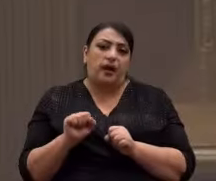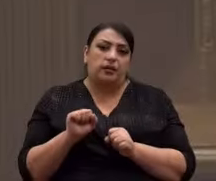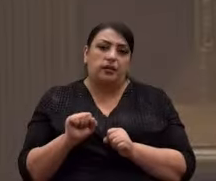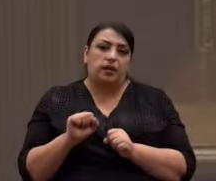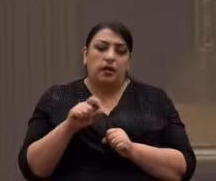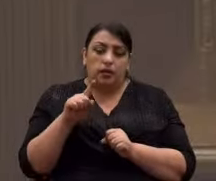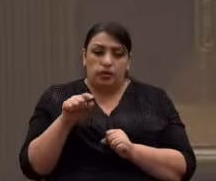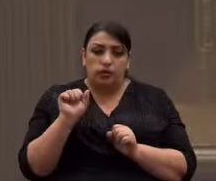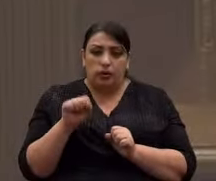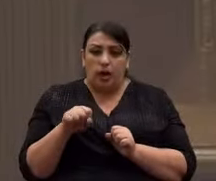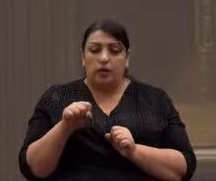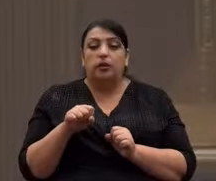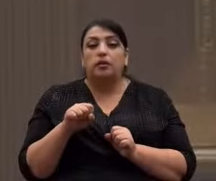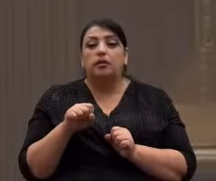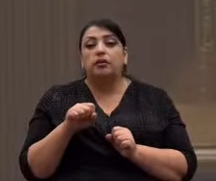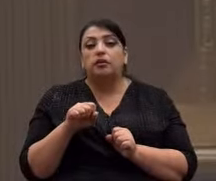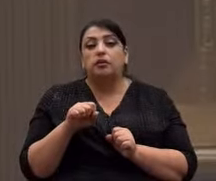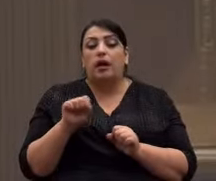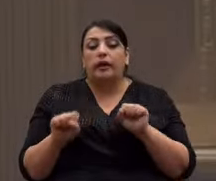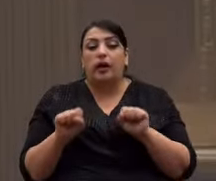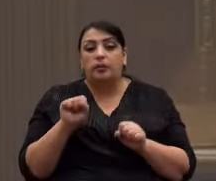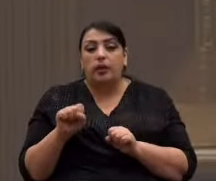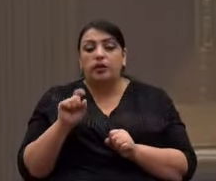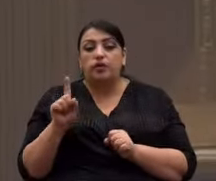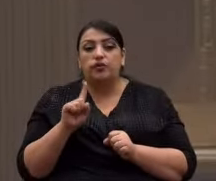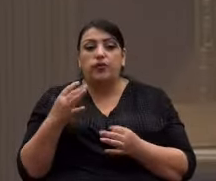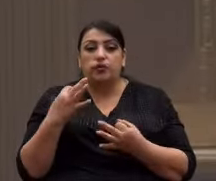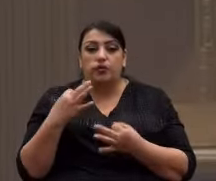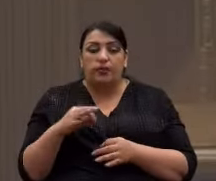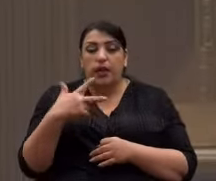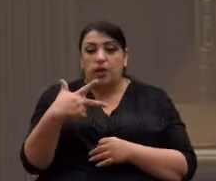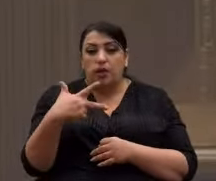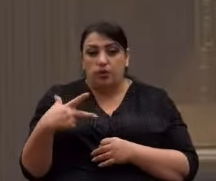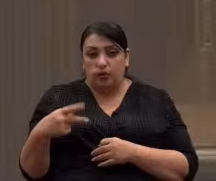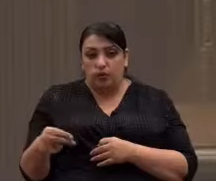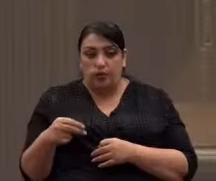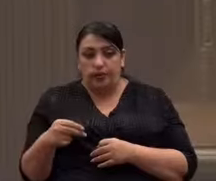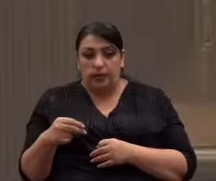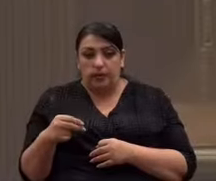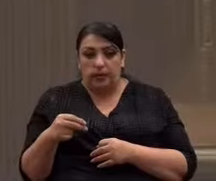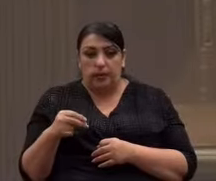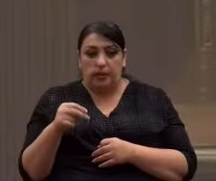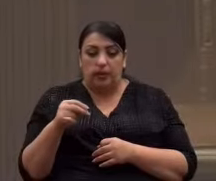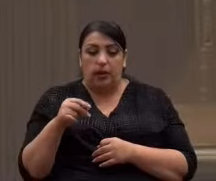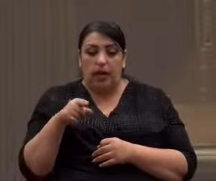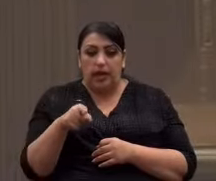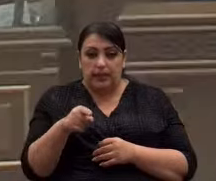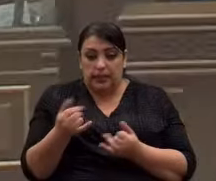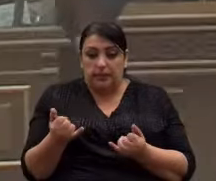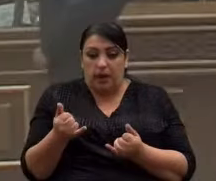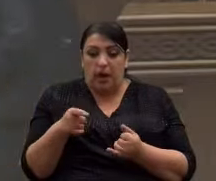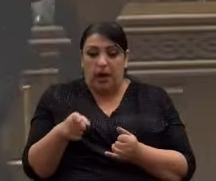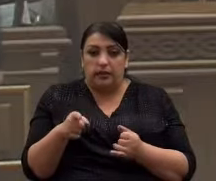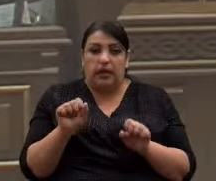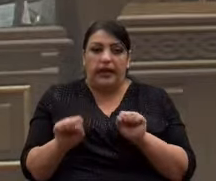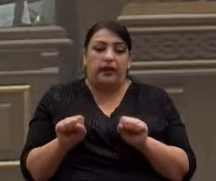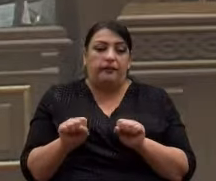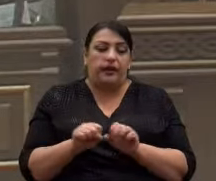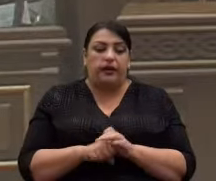կտար Նիկոլ Փաշինյանի կառավարման ձևը որևէ մեկին կես ժամ կառավարել այդ համակարգը։ Շնորհակալ եմ։ Պարոն